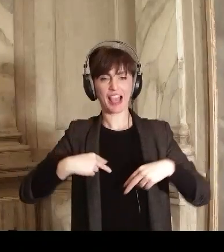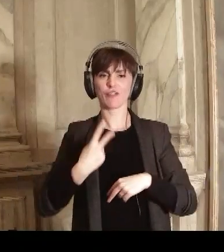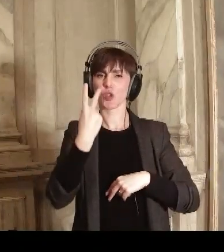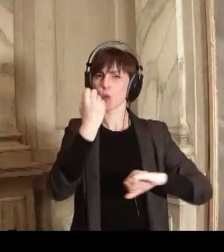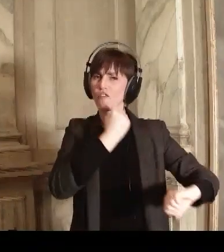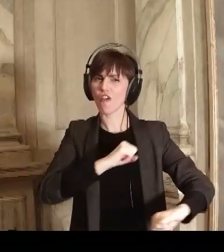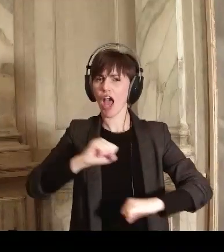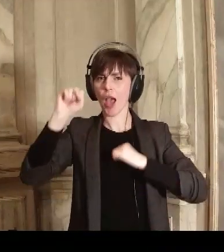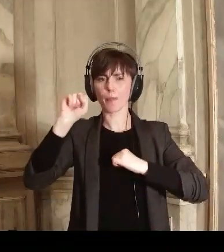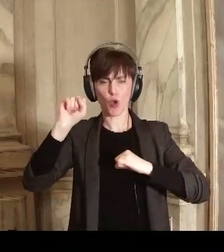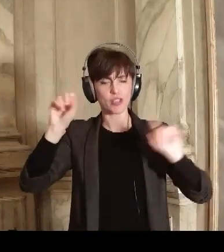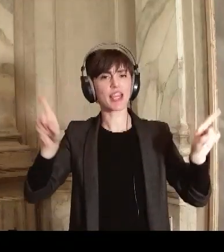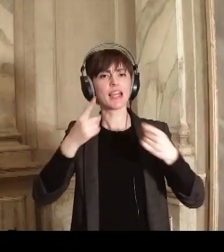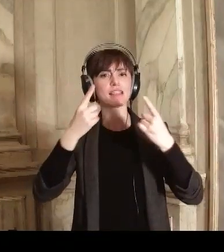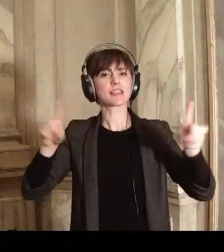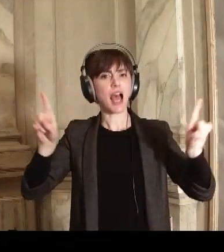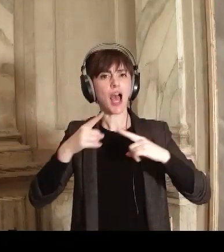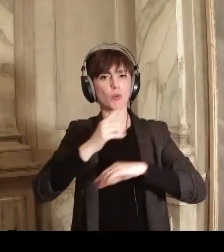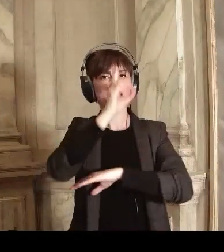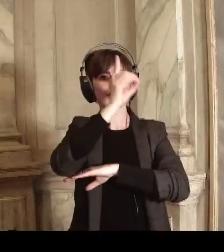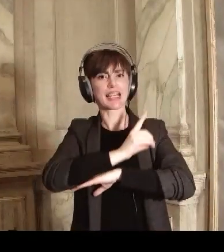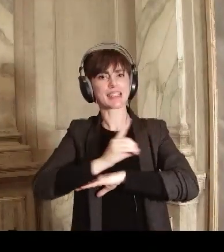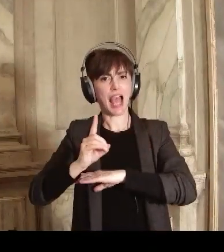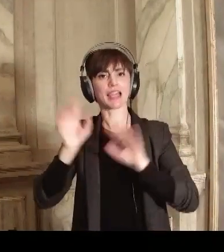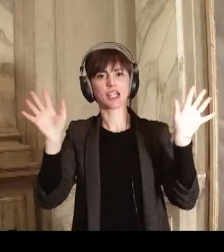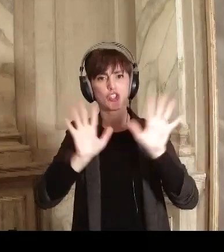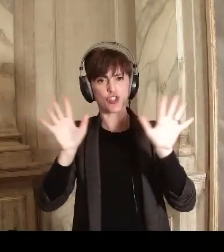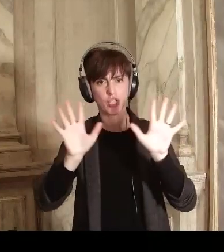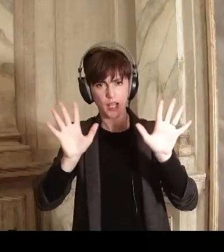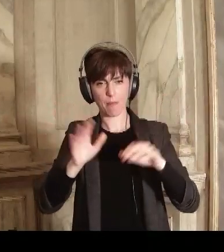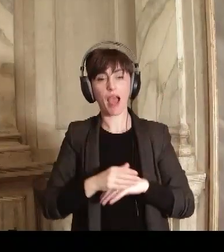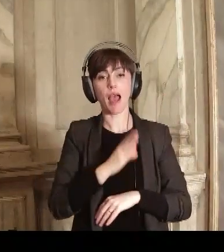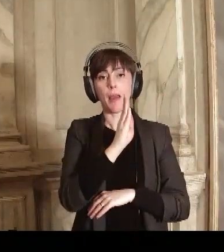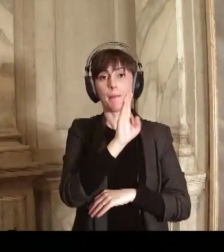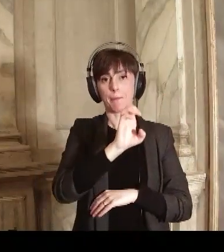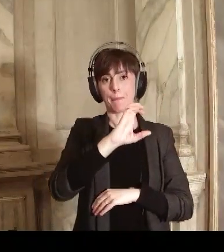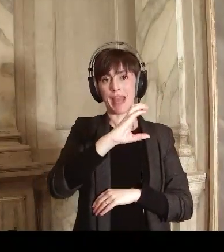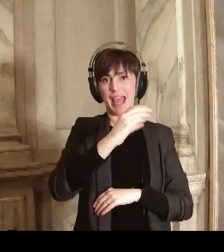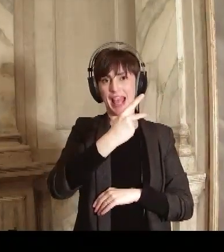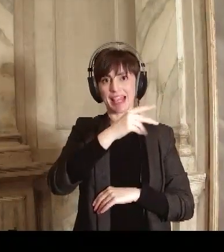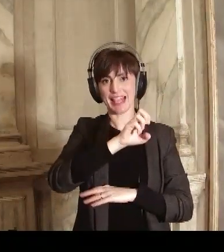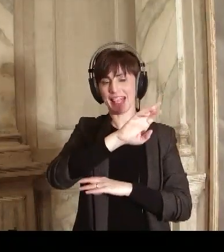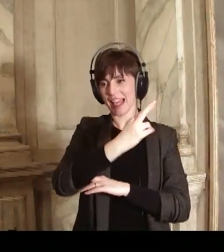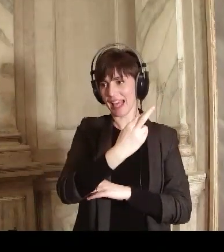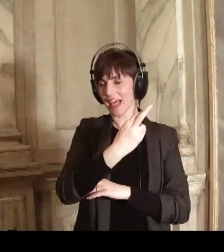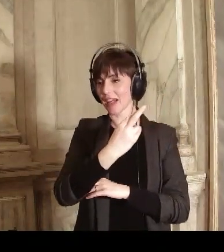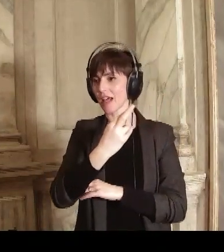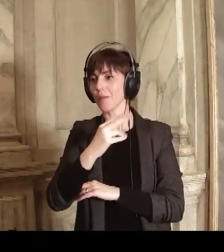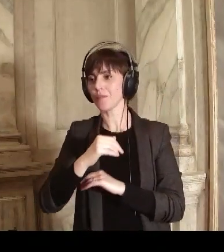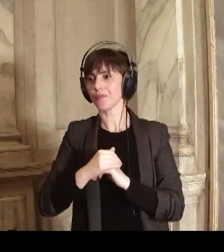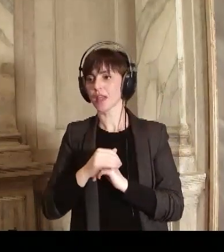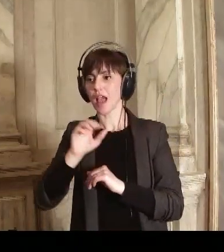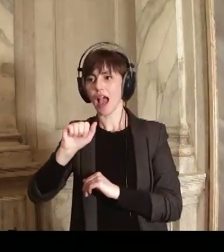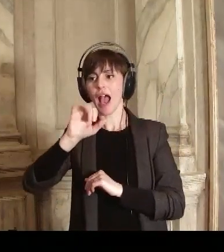sound designer del cinema, Nicola Becker e Robert Eike Aubrey Love. C'è poi una